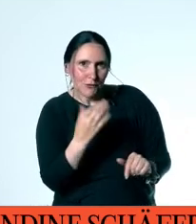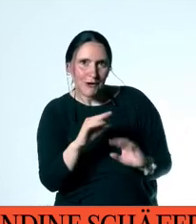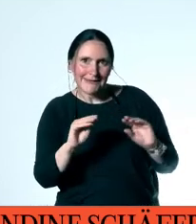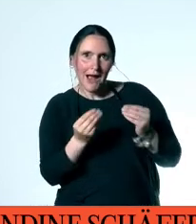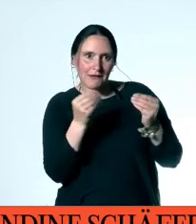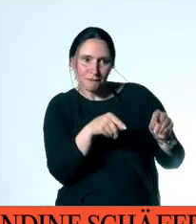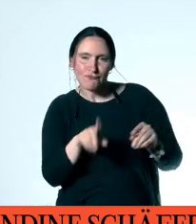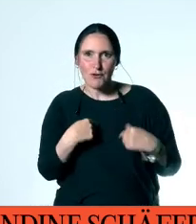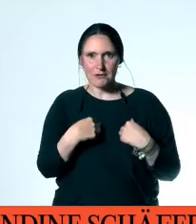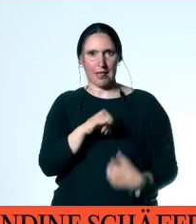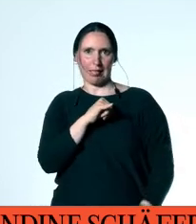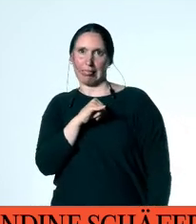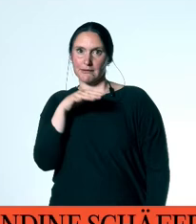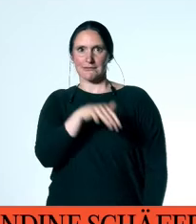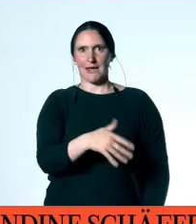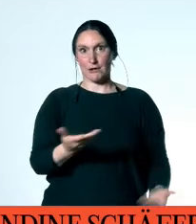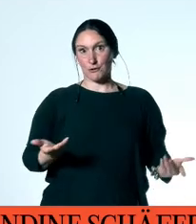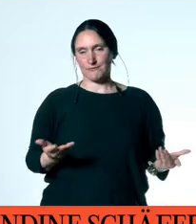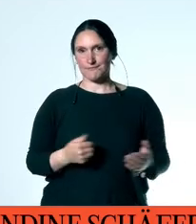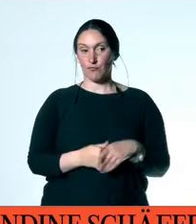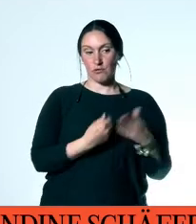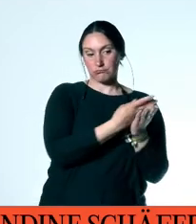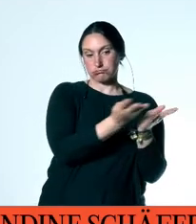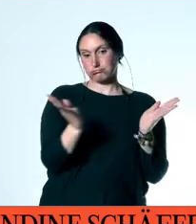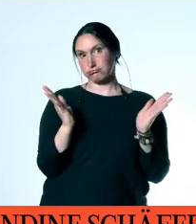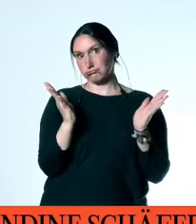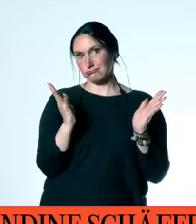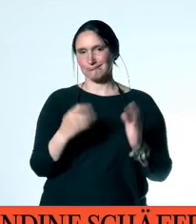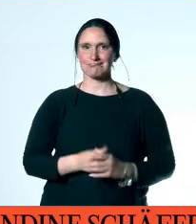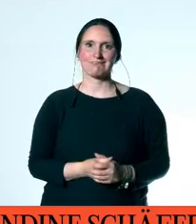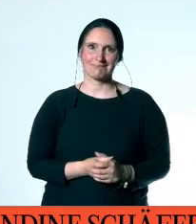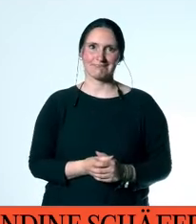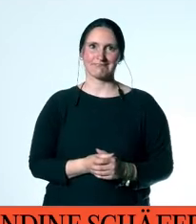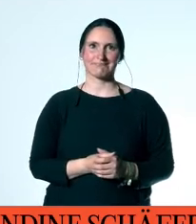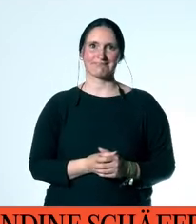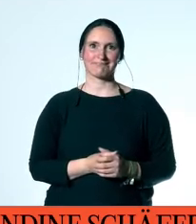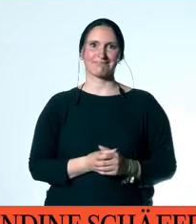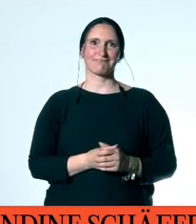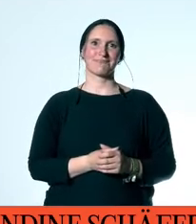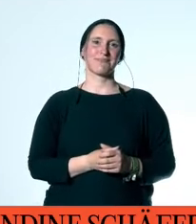Bueno, y para terminar,